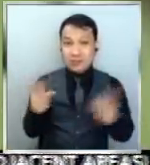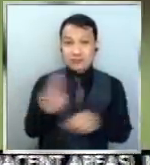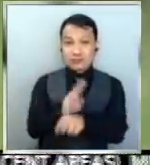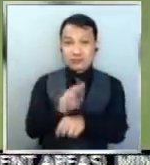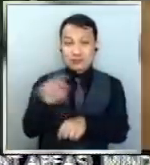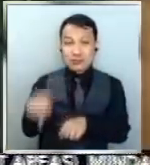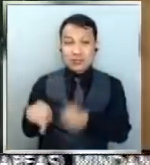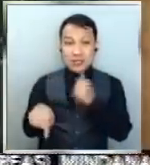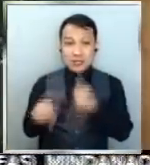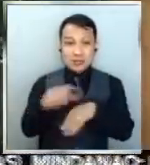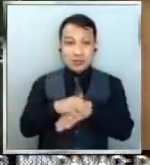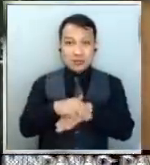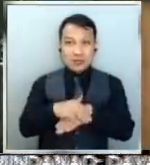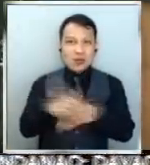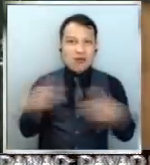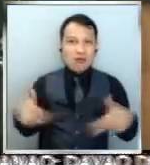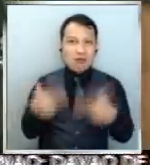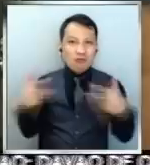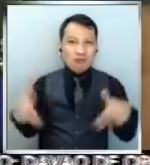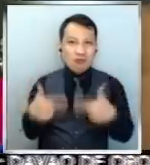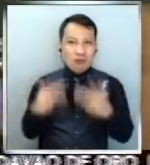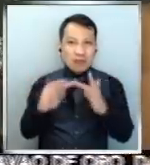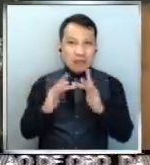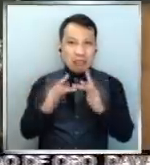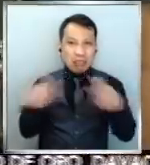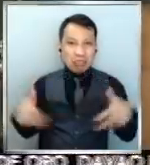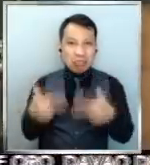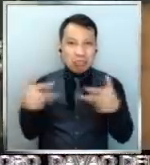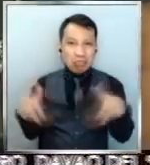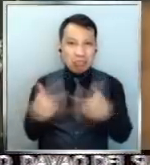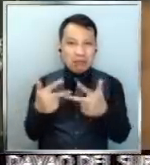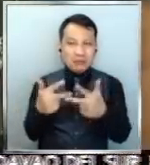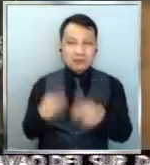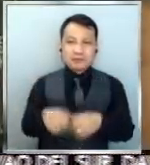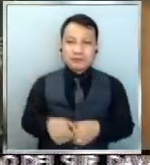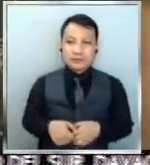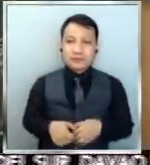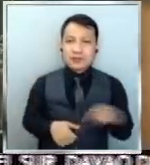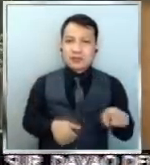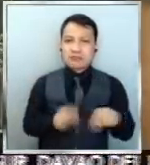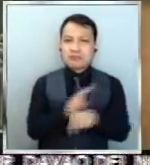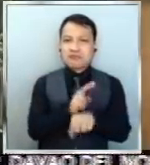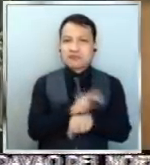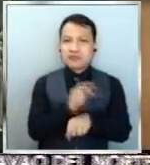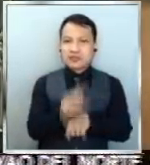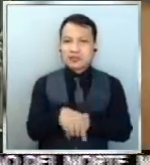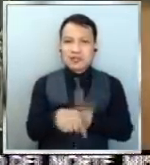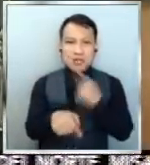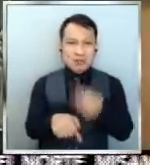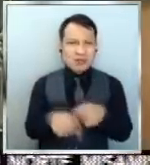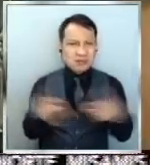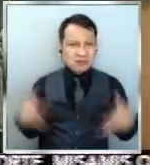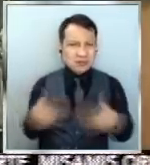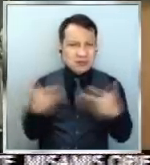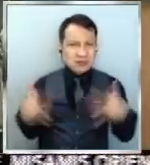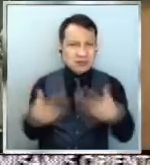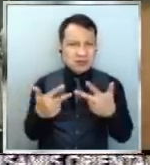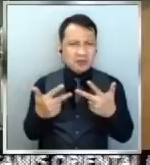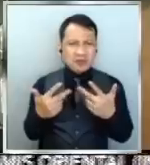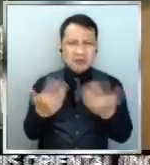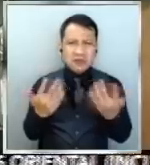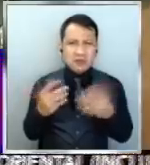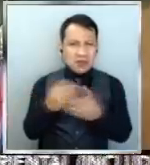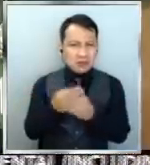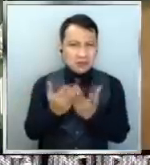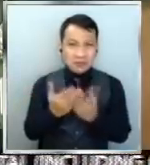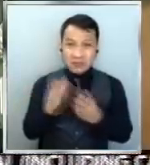online sabong. Ito ay ginagamit ng mga may-ari ng farm na sa Gamecock na entry ng mga popular ngayon na online